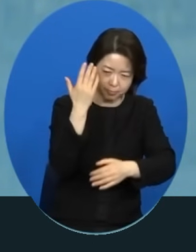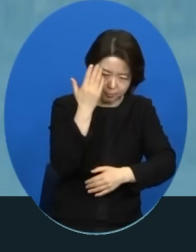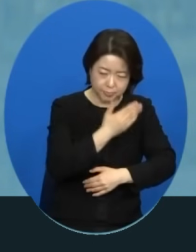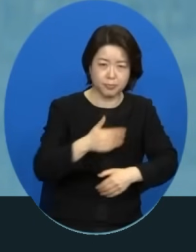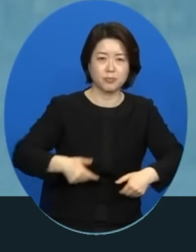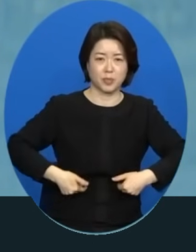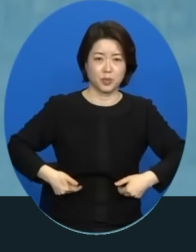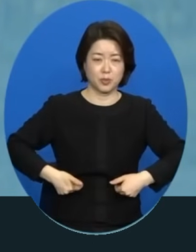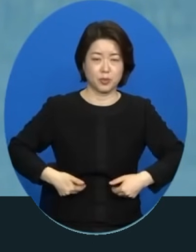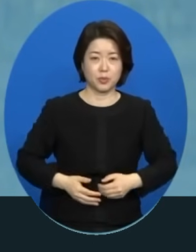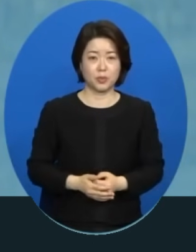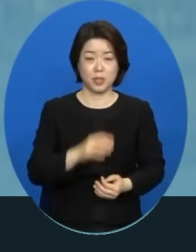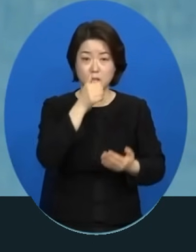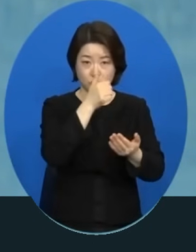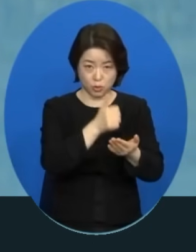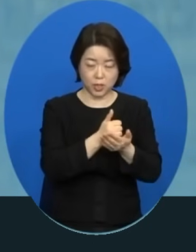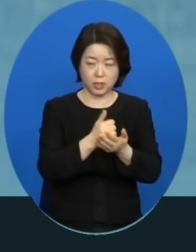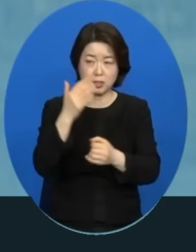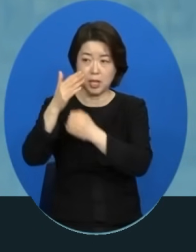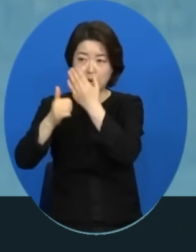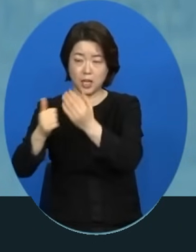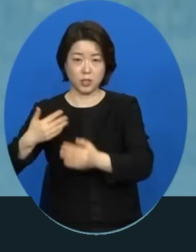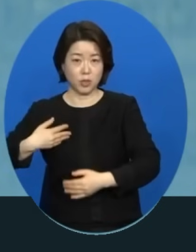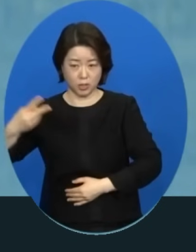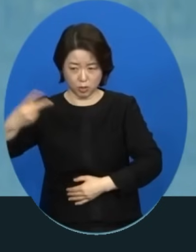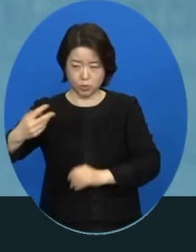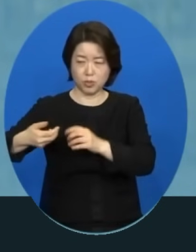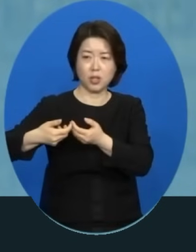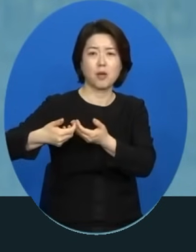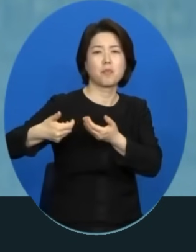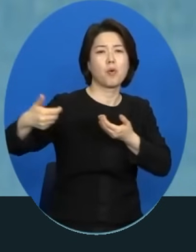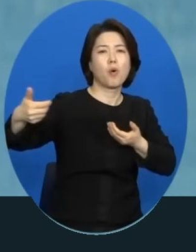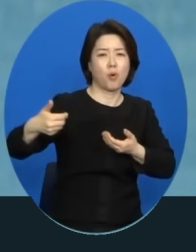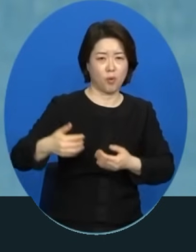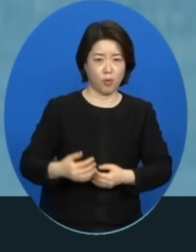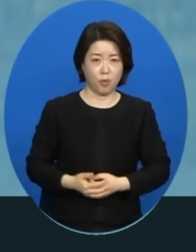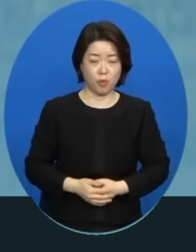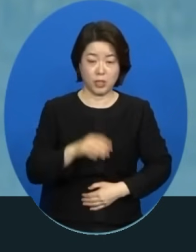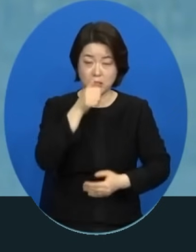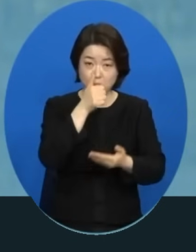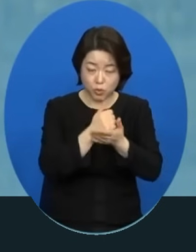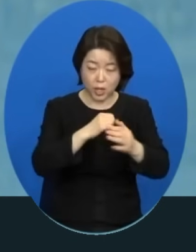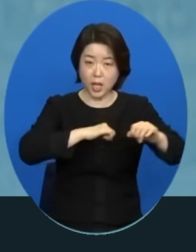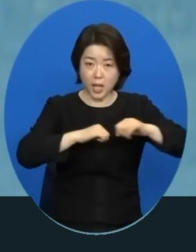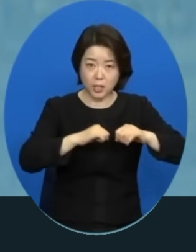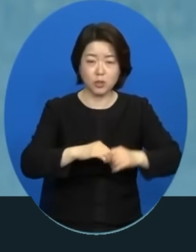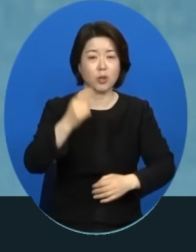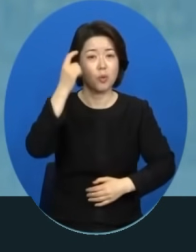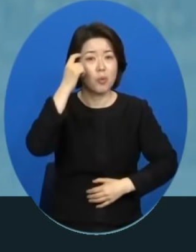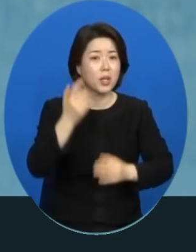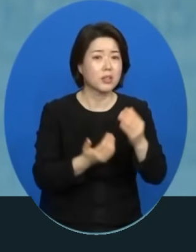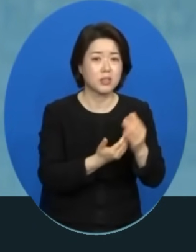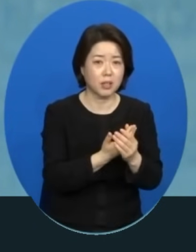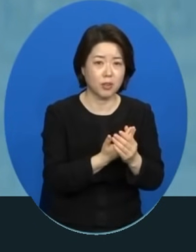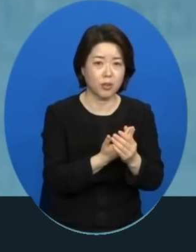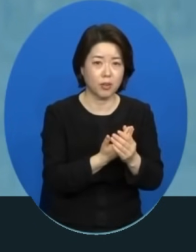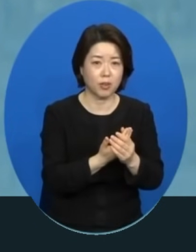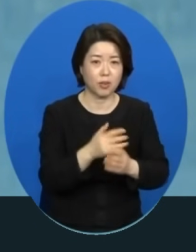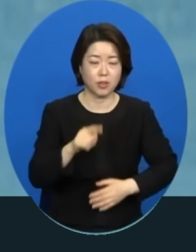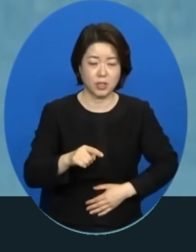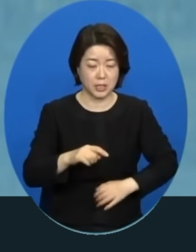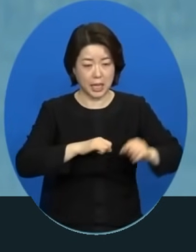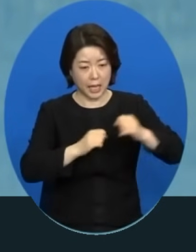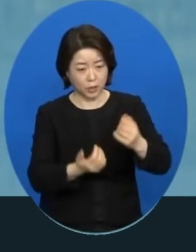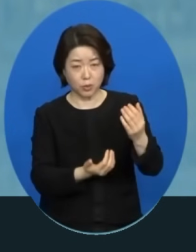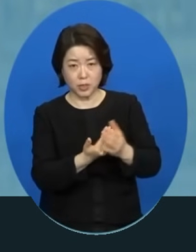여러분, 죄는 하나님과 우리를 멀어지게 합니다. 근데 이러한 죄와 이런 행동들이 왜 나오느냐? 이런 행동이 나오는 것은